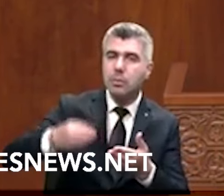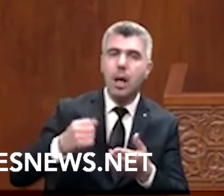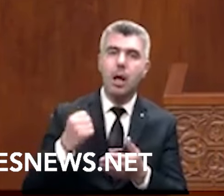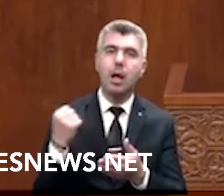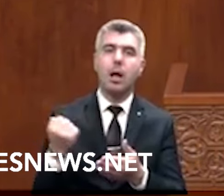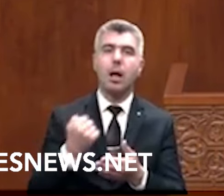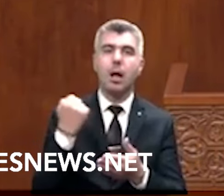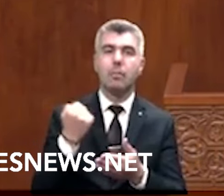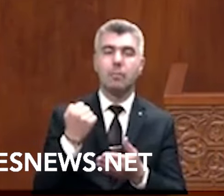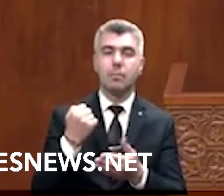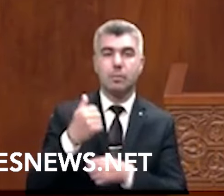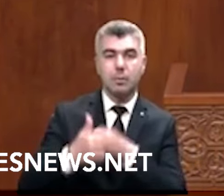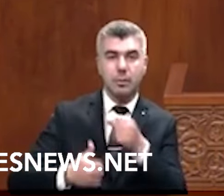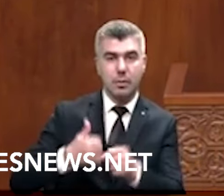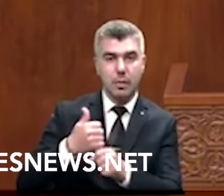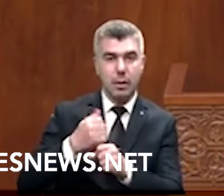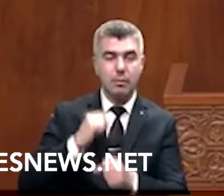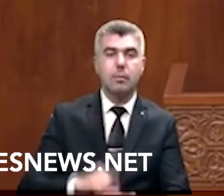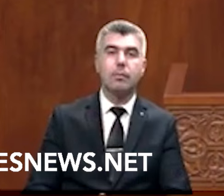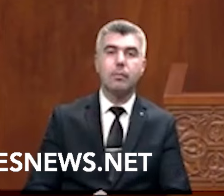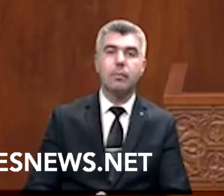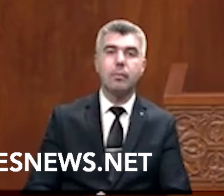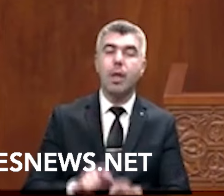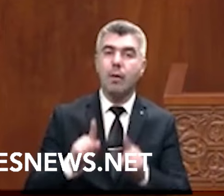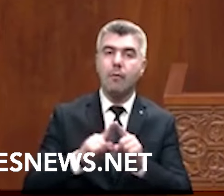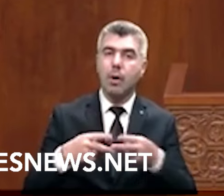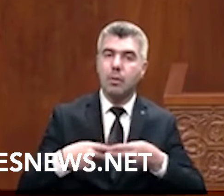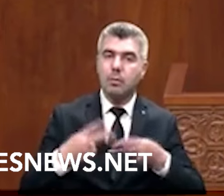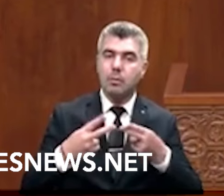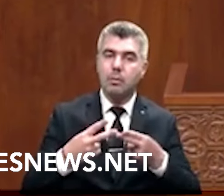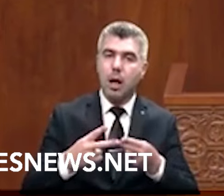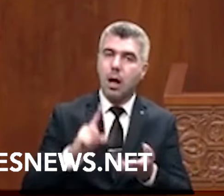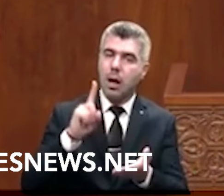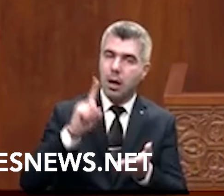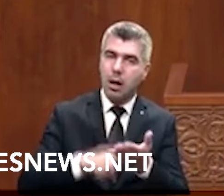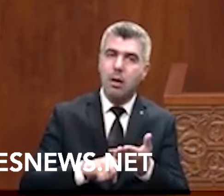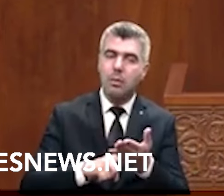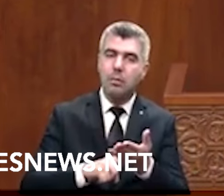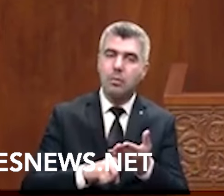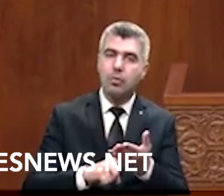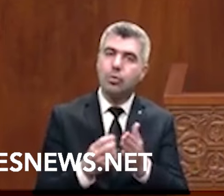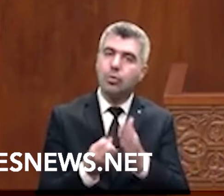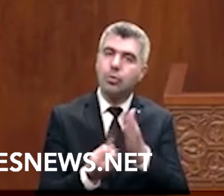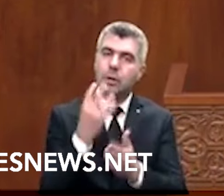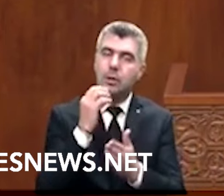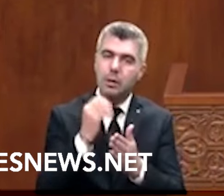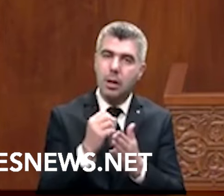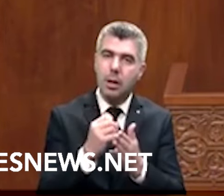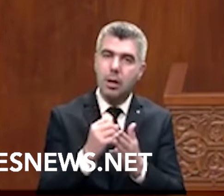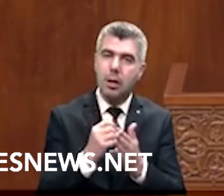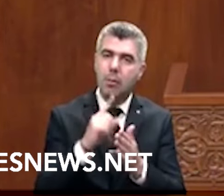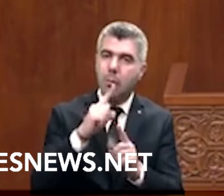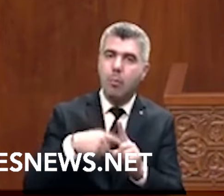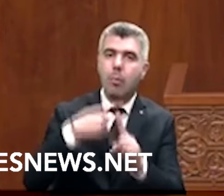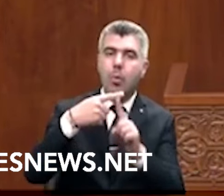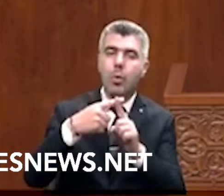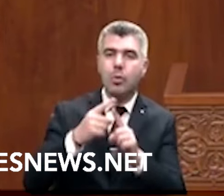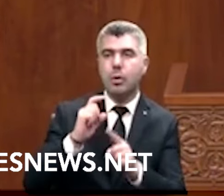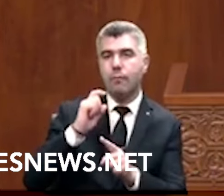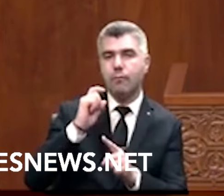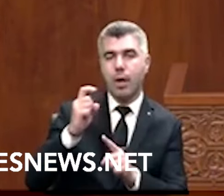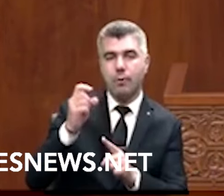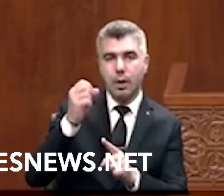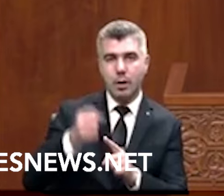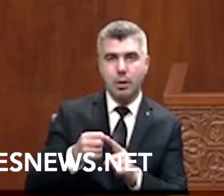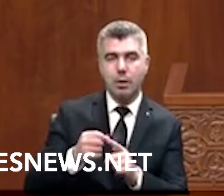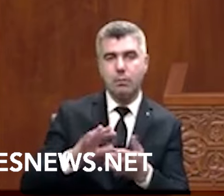وقدم اقصى ما يمكن تقديمه للدلاله على ذلك تحملات جديده برسم الزياده في الاجور بمفرد